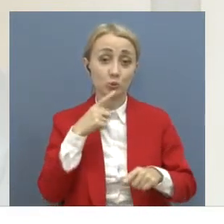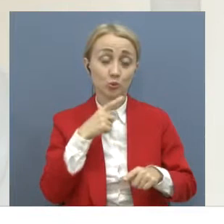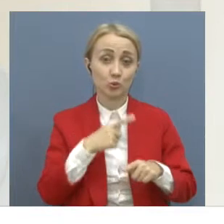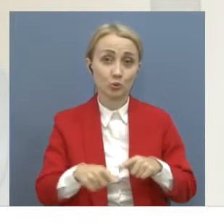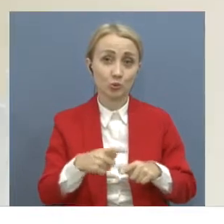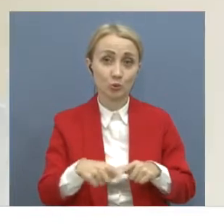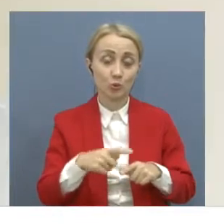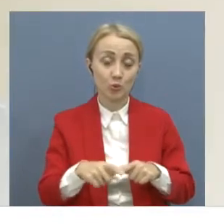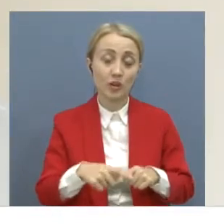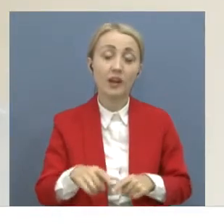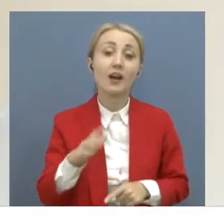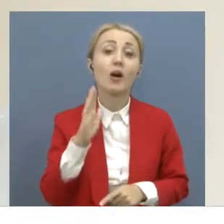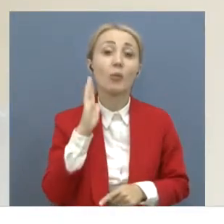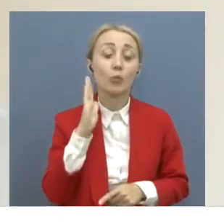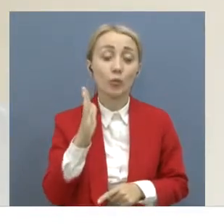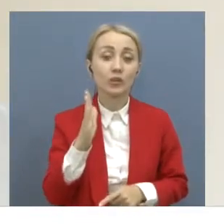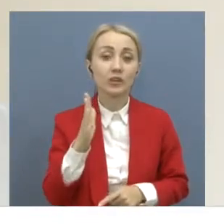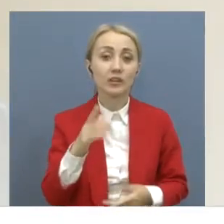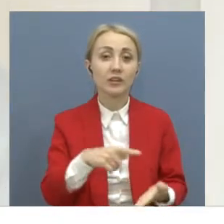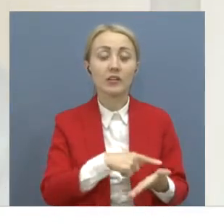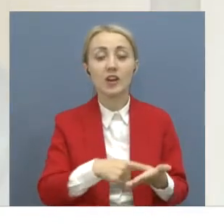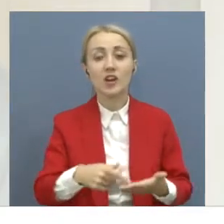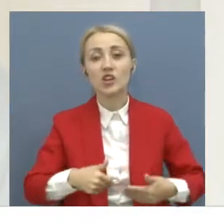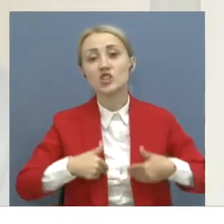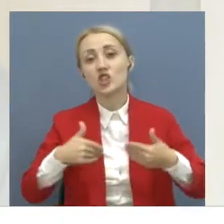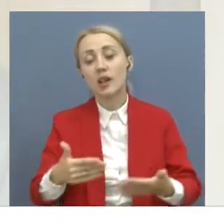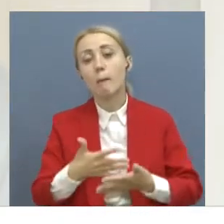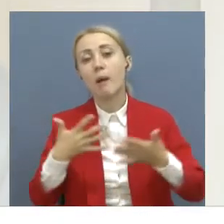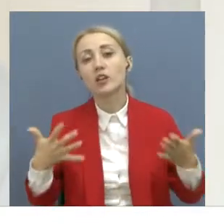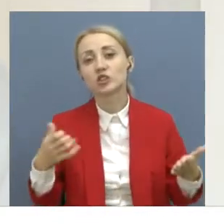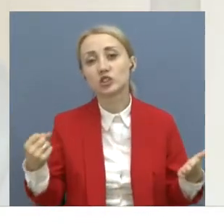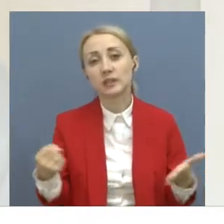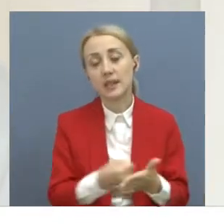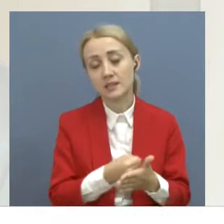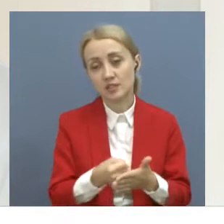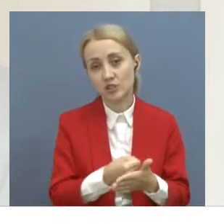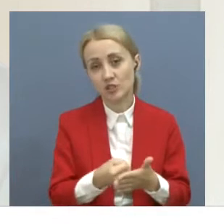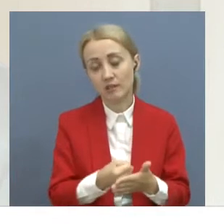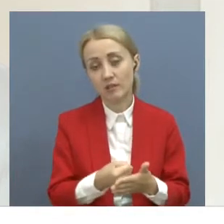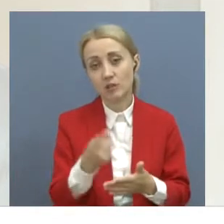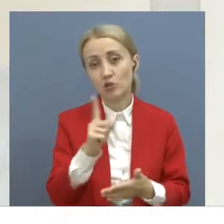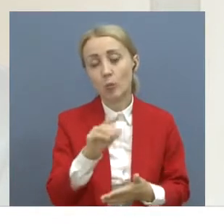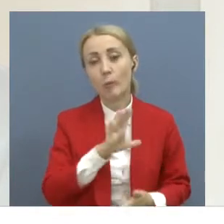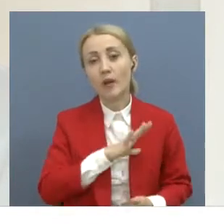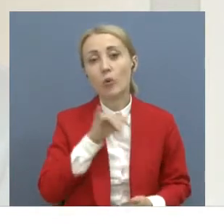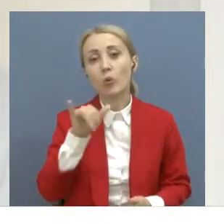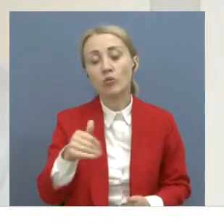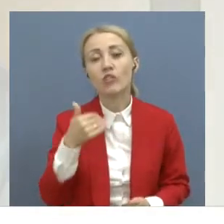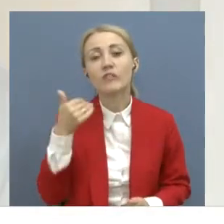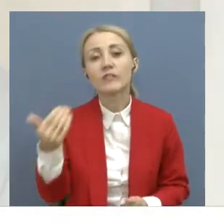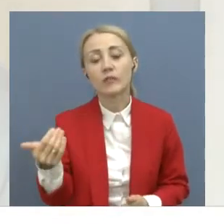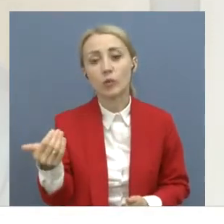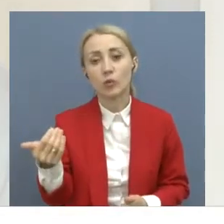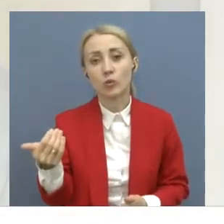Кетемін, рахмет. Серік Қалымовқа айтарым, дені сау болсын. Құмыры ұзақ болсын, осындай бізде